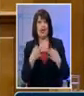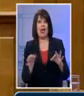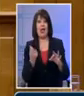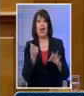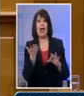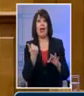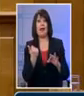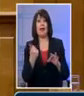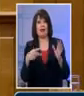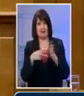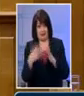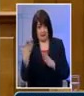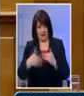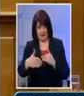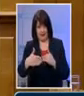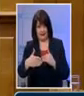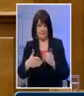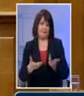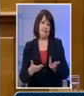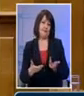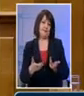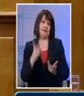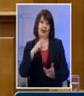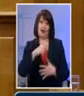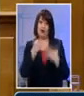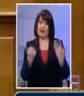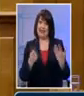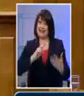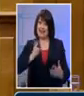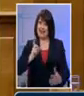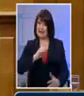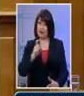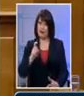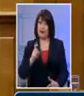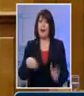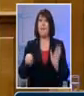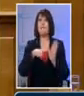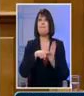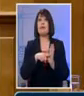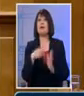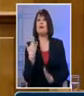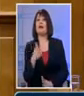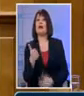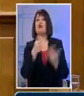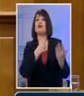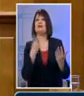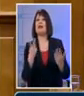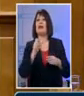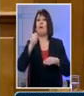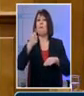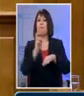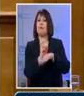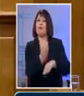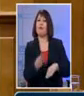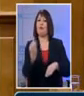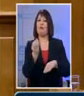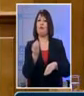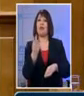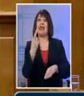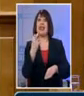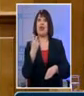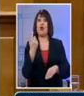μέσα στο 2015 26 δις. Μείον τα 562 του πρωτογενούς πλεονάσματος. 25,5